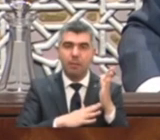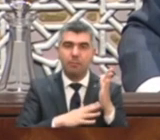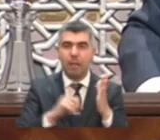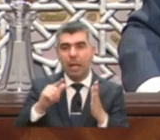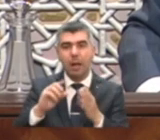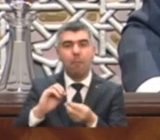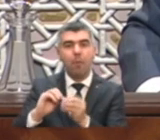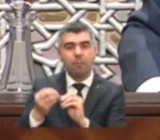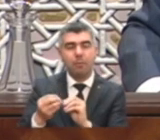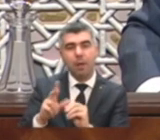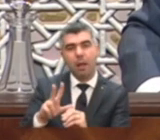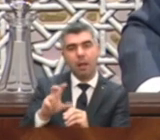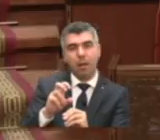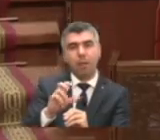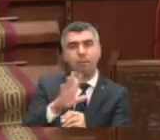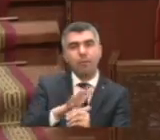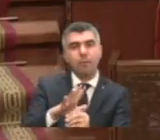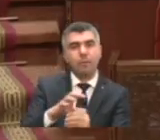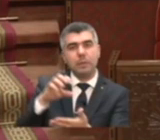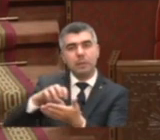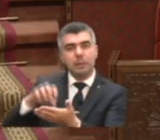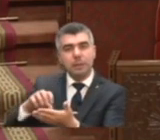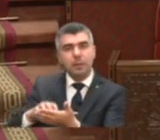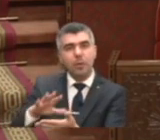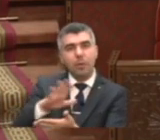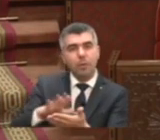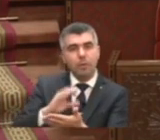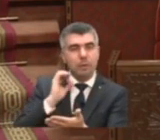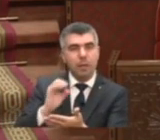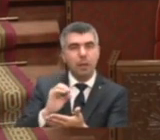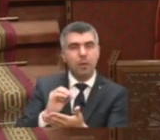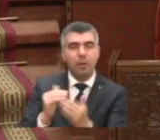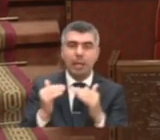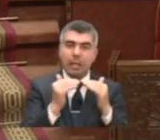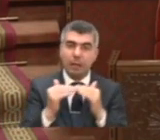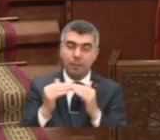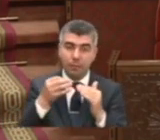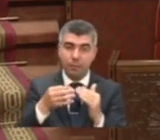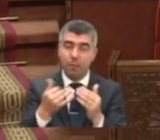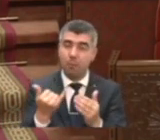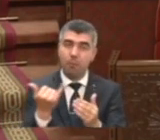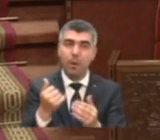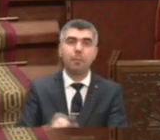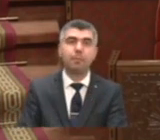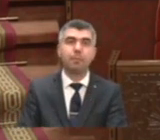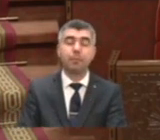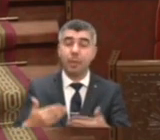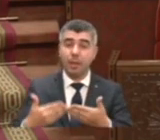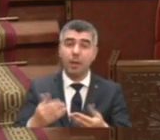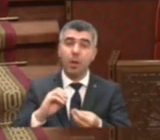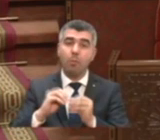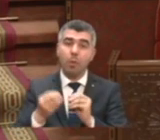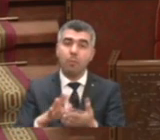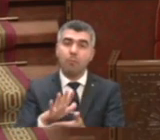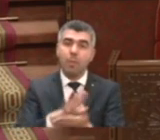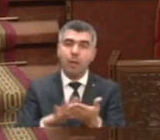تتصلح وتتعالج محليا مع السلطات المحليه وفي اطار واحد الالتقائيه. هذه الالتقائيه هو المشكل الحقيقي، كاين